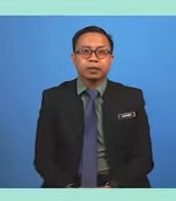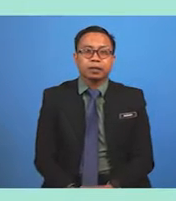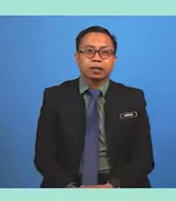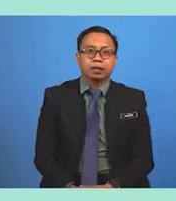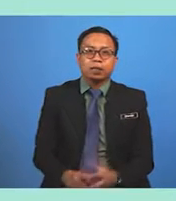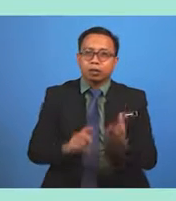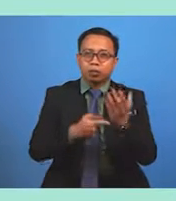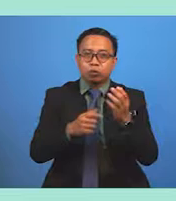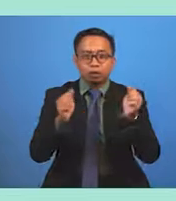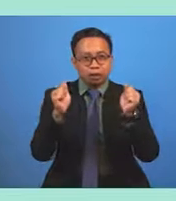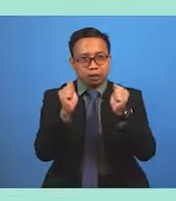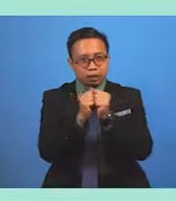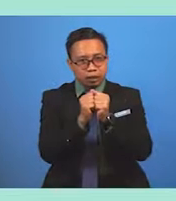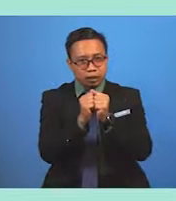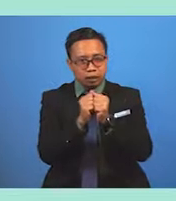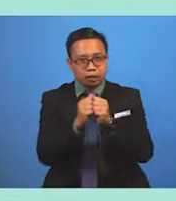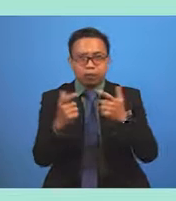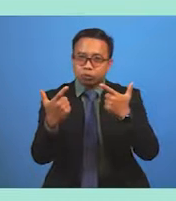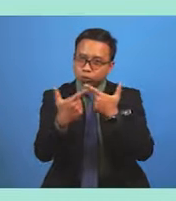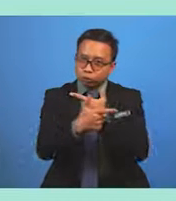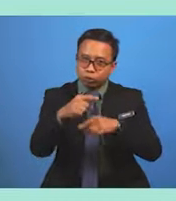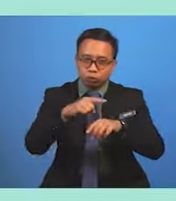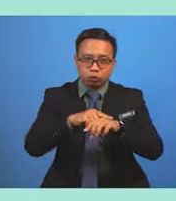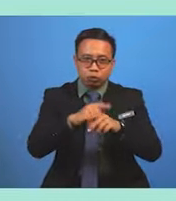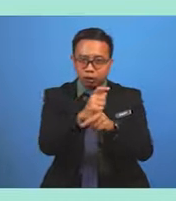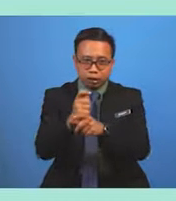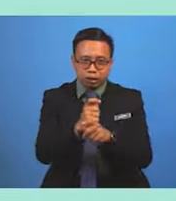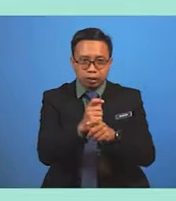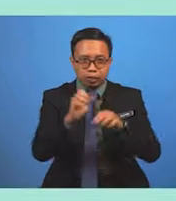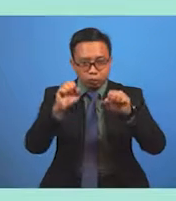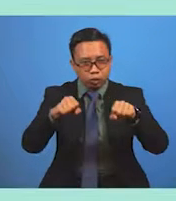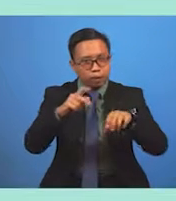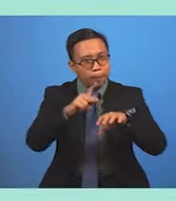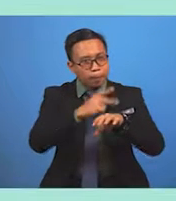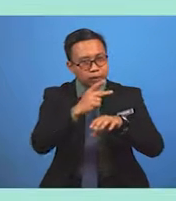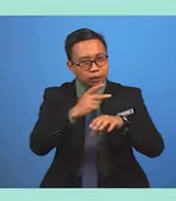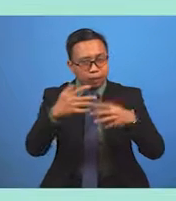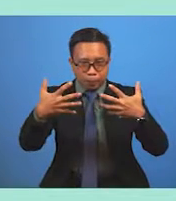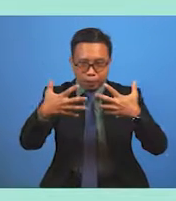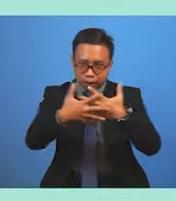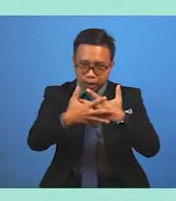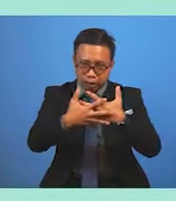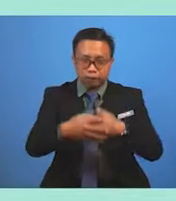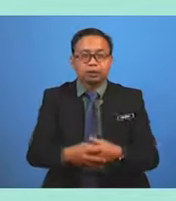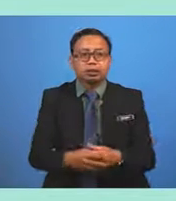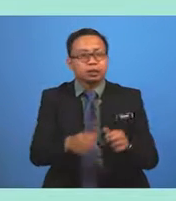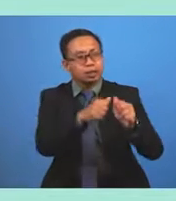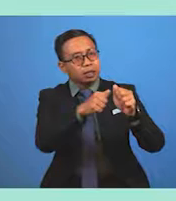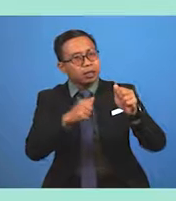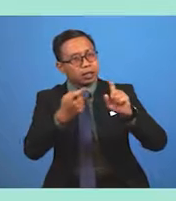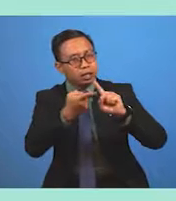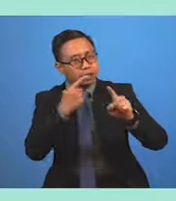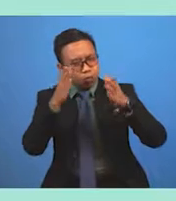musuh di daratan. Kita boleh memasang pagar keselamatan yang dapat mengelak dari